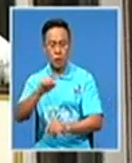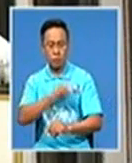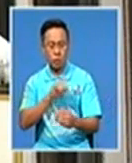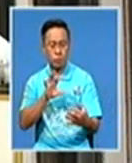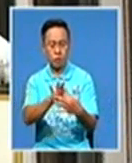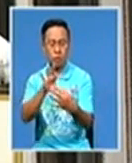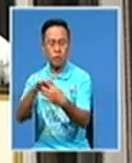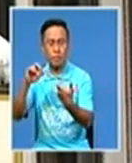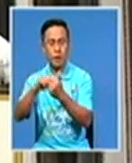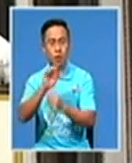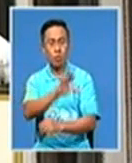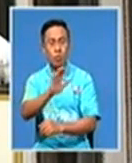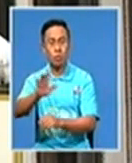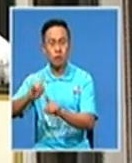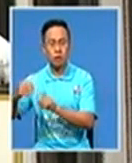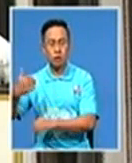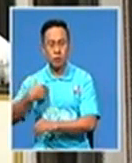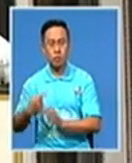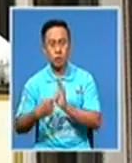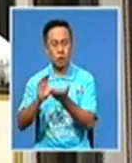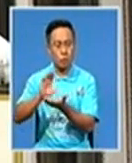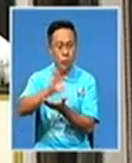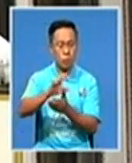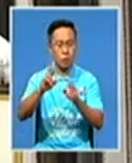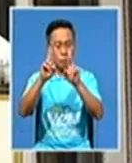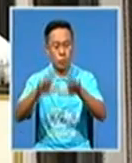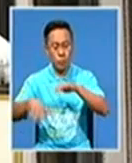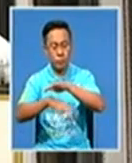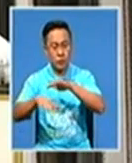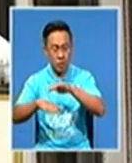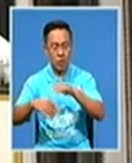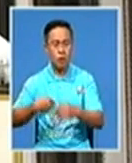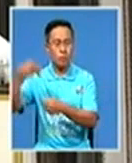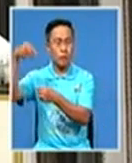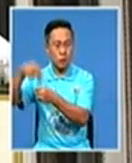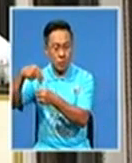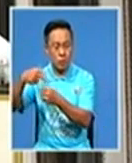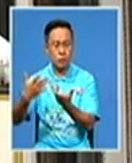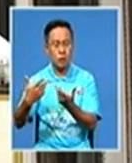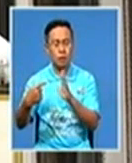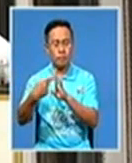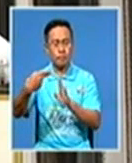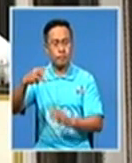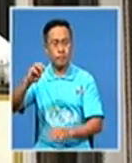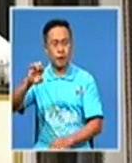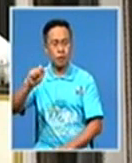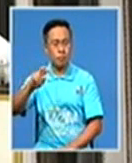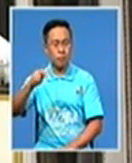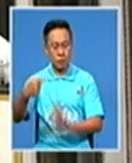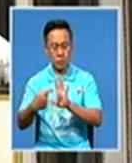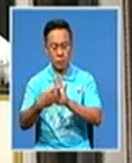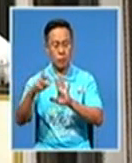ที่มีปัญหาข้อขัดข้องนะครับไม่ว่าในเรื่องของการลงทุนสาธารณูปพื้นฐานพลังงานเหมืองแร่อะไรต่างแล้วแต่ต้องล